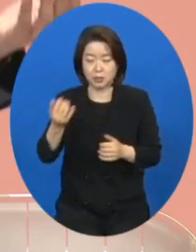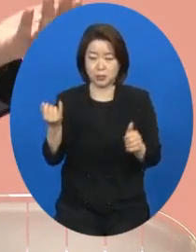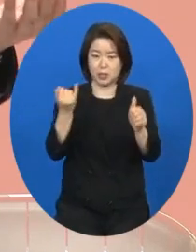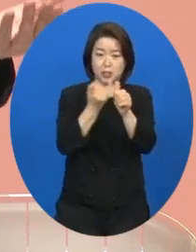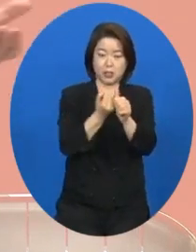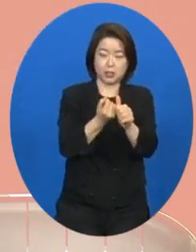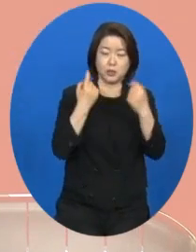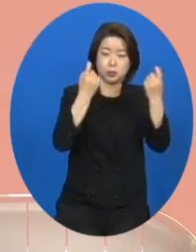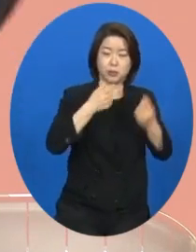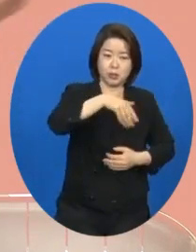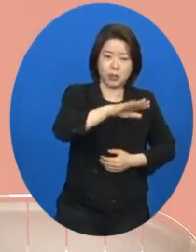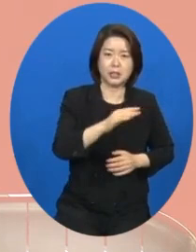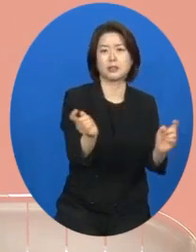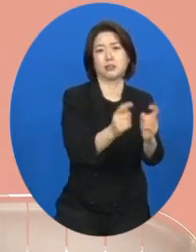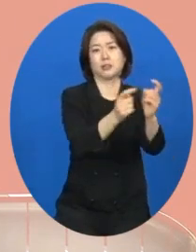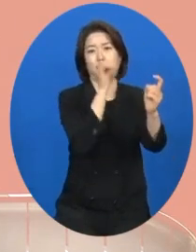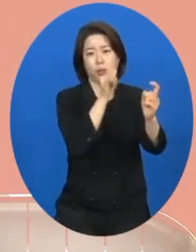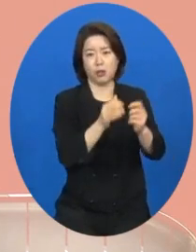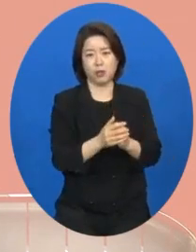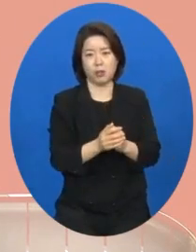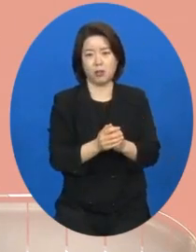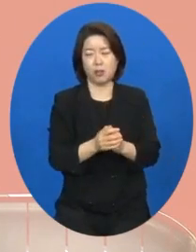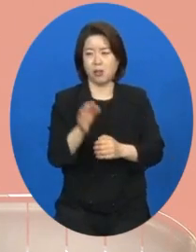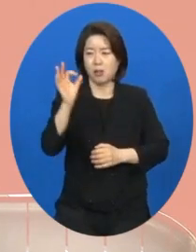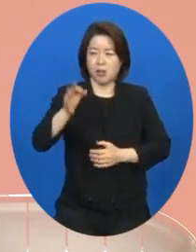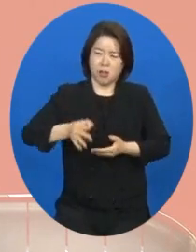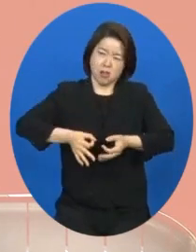돈 그렇게 들여서 결혼식은 왜 했나 몰라.